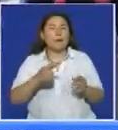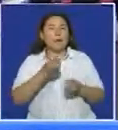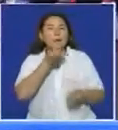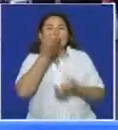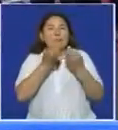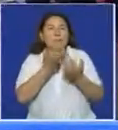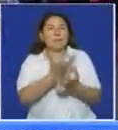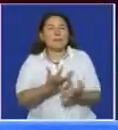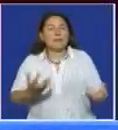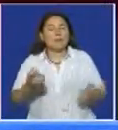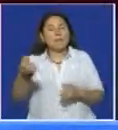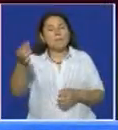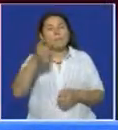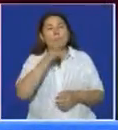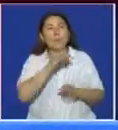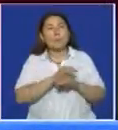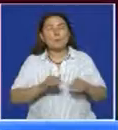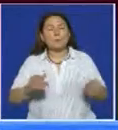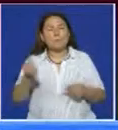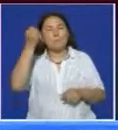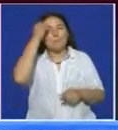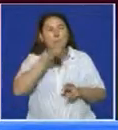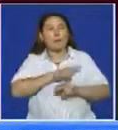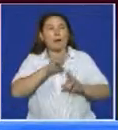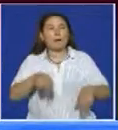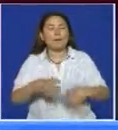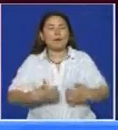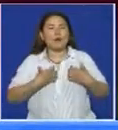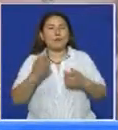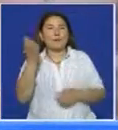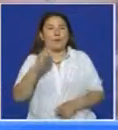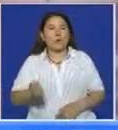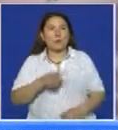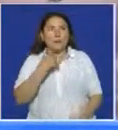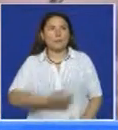огню а также почтили минутой молчания память погибших в той страшной войне